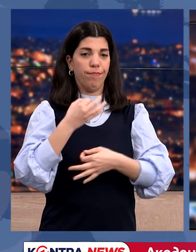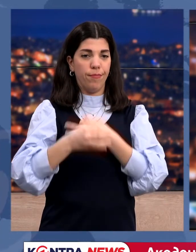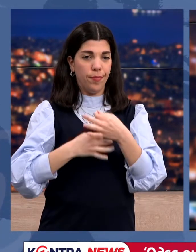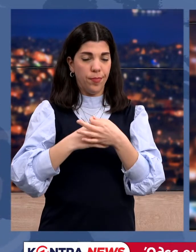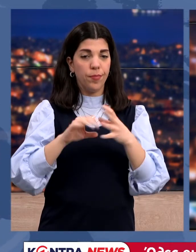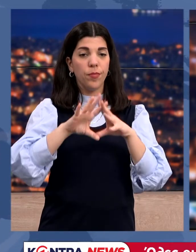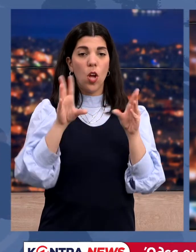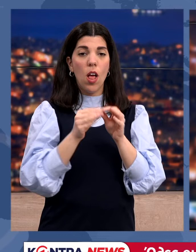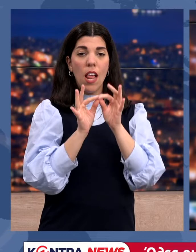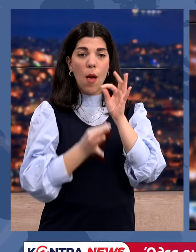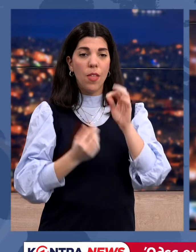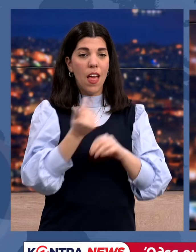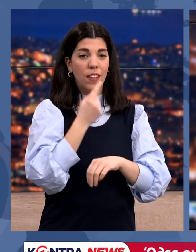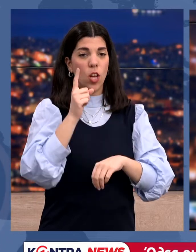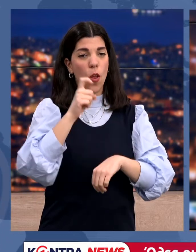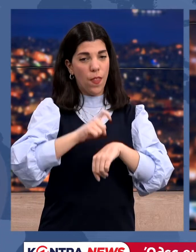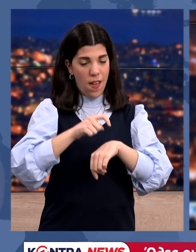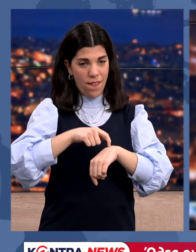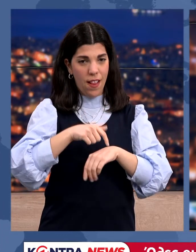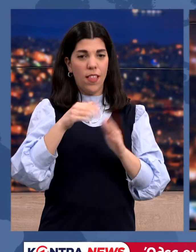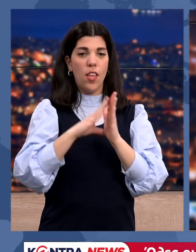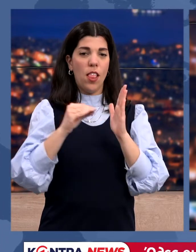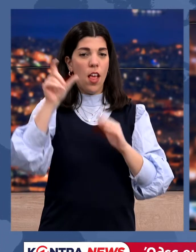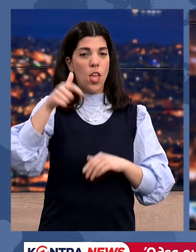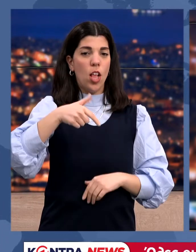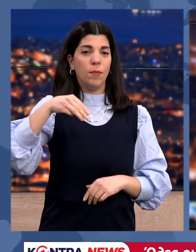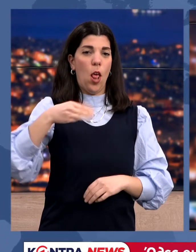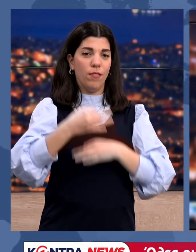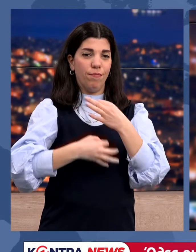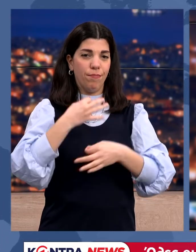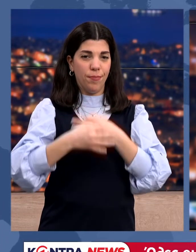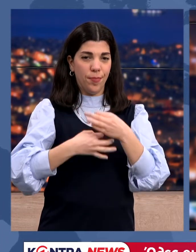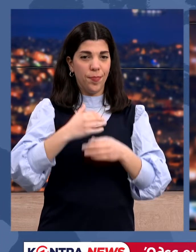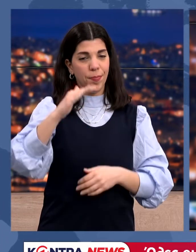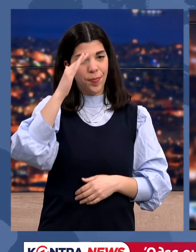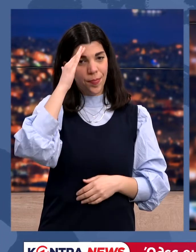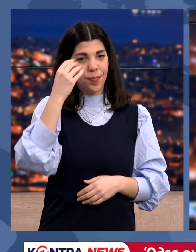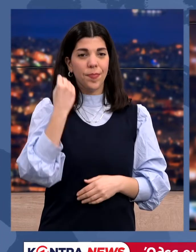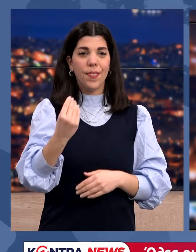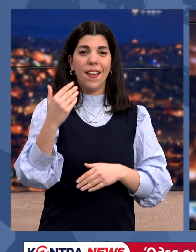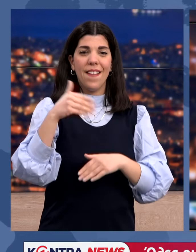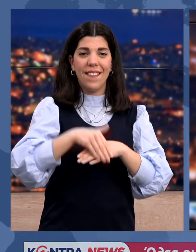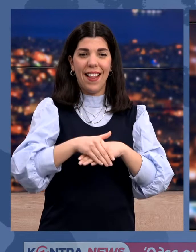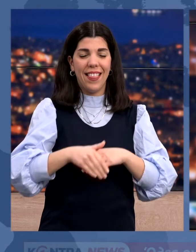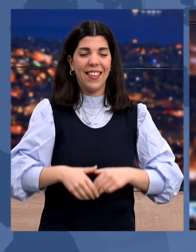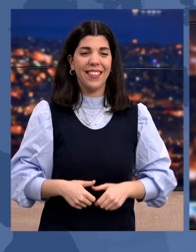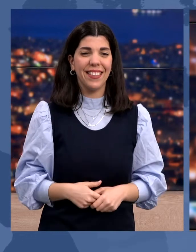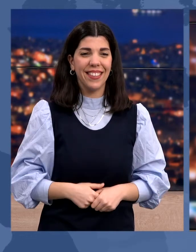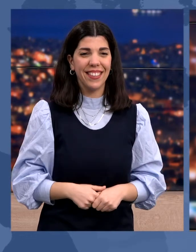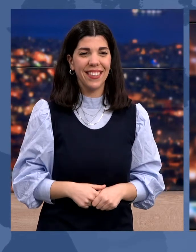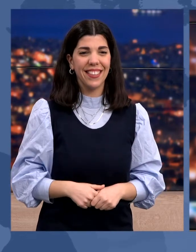σκουρή όλες οι εξελίξεις αναλυτικά στο κεντρικό δελτίο ειδήσεων του κόντρα στις 10 με το γιώργο μελιγκώνη καλό